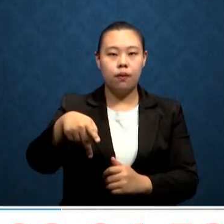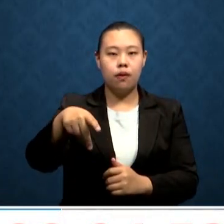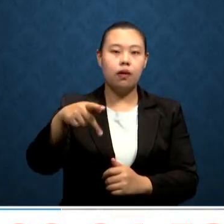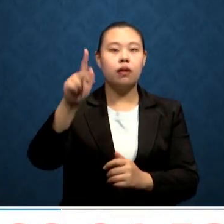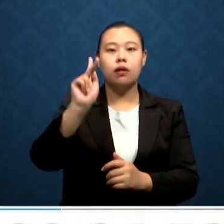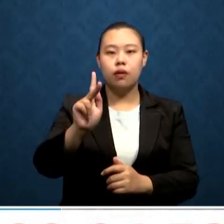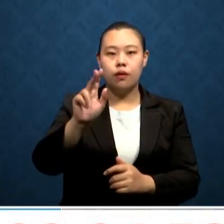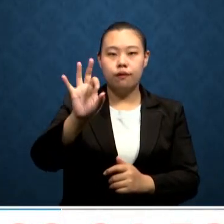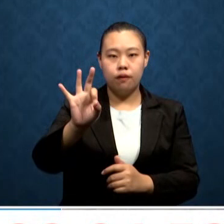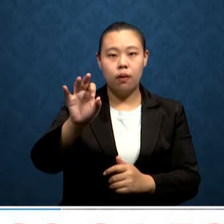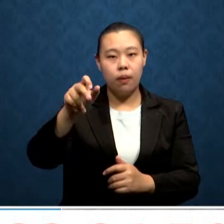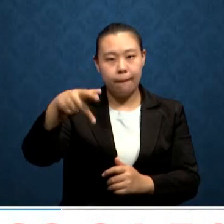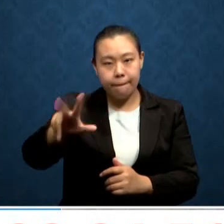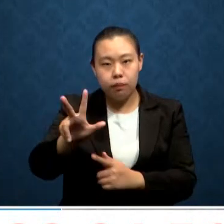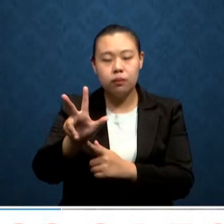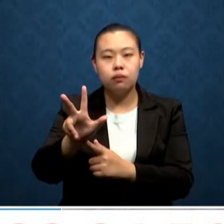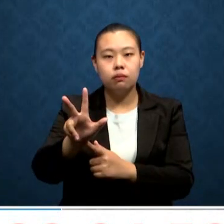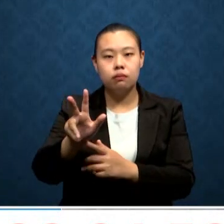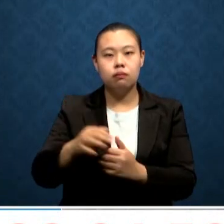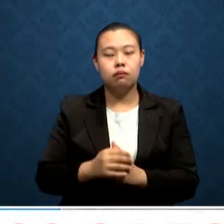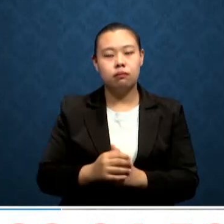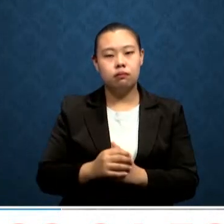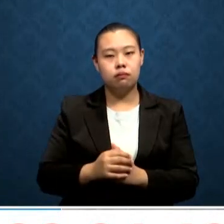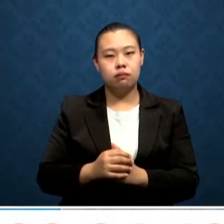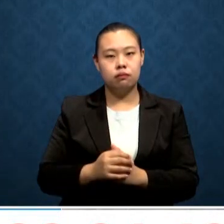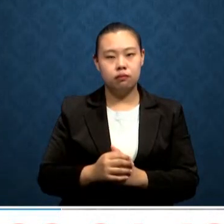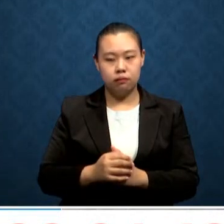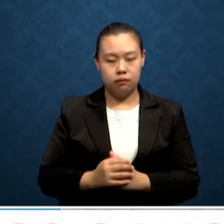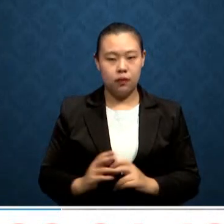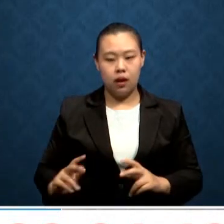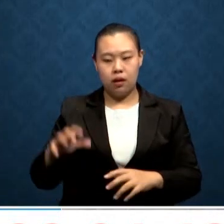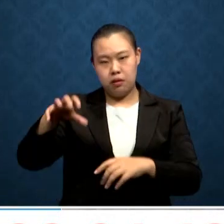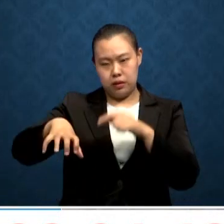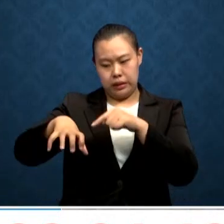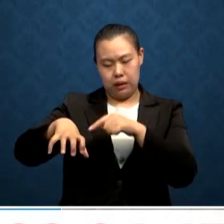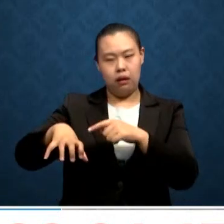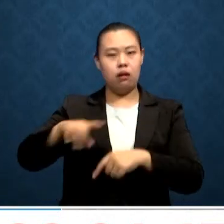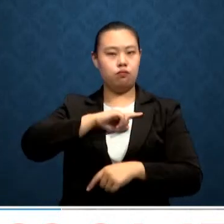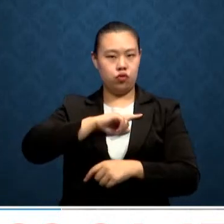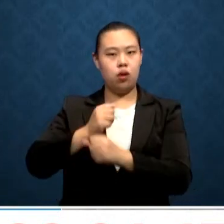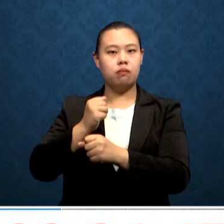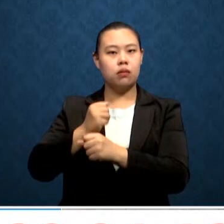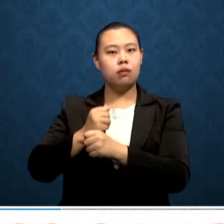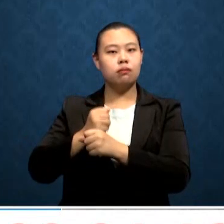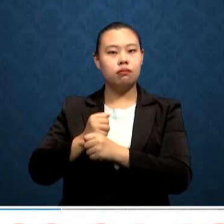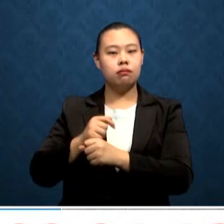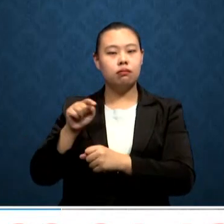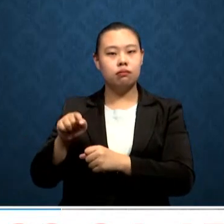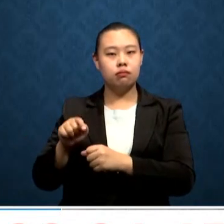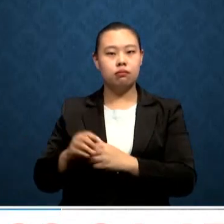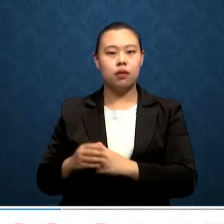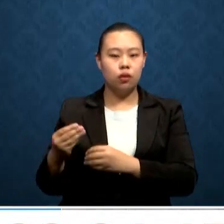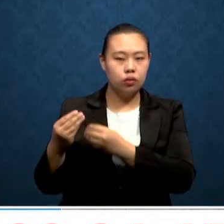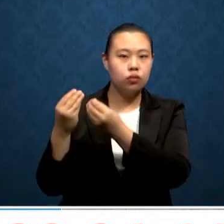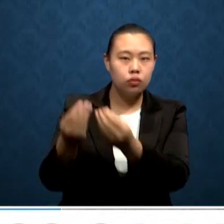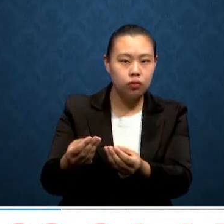ากกำกับกิจการพลังงานทั้งนั้นและท่านปฏิเสธไม่ได้เลยท่านประธาน